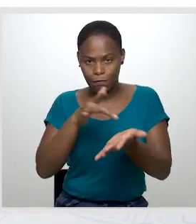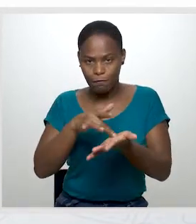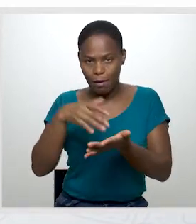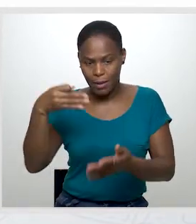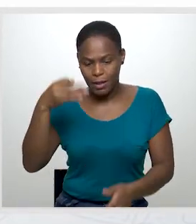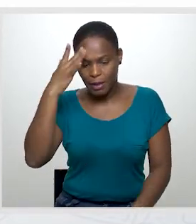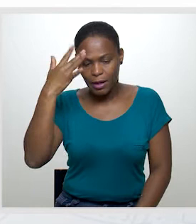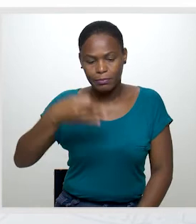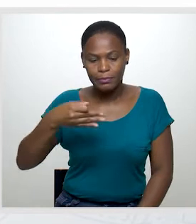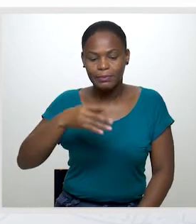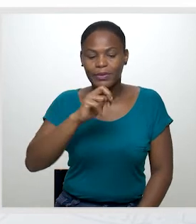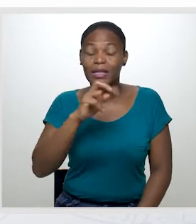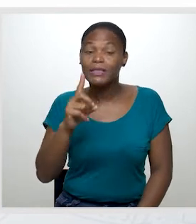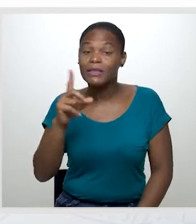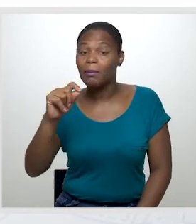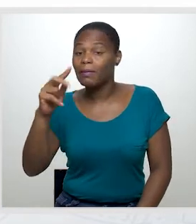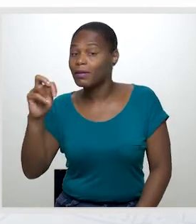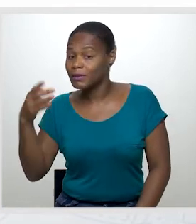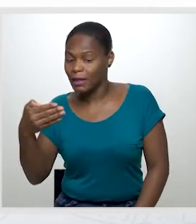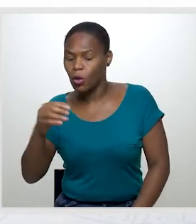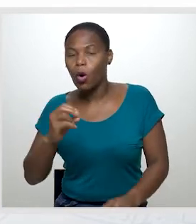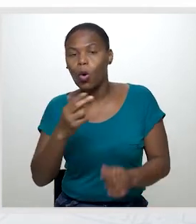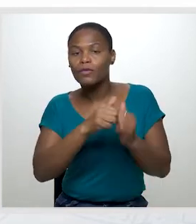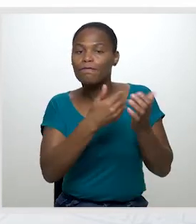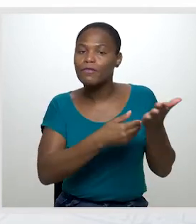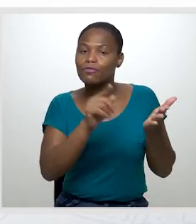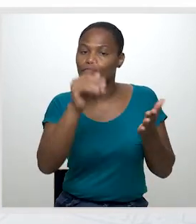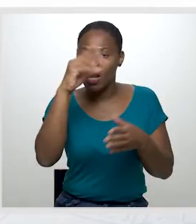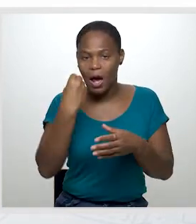apprenant aux phrases du test.